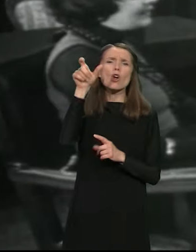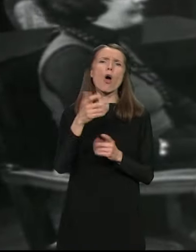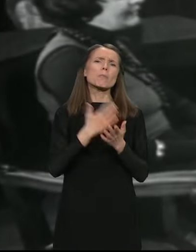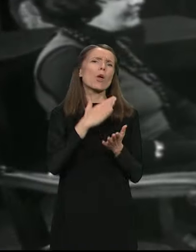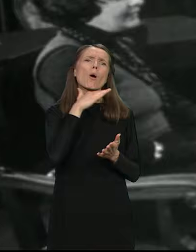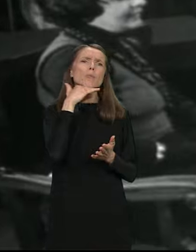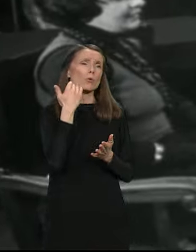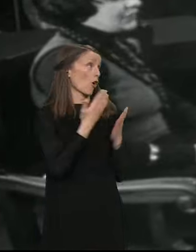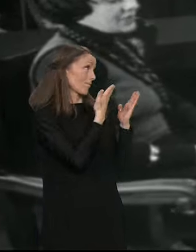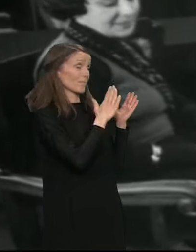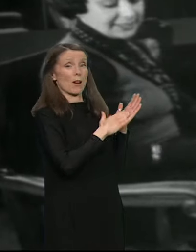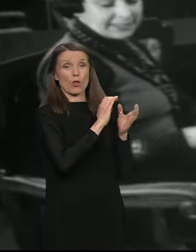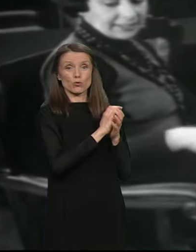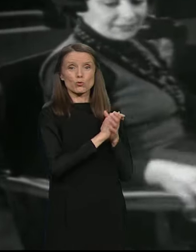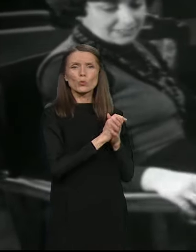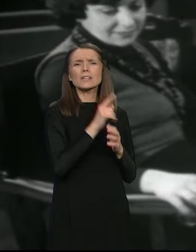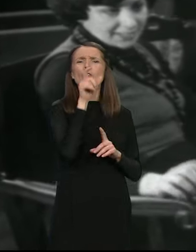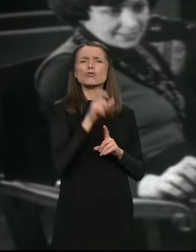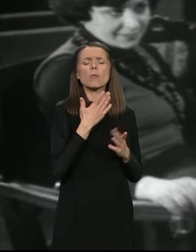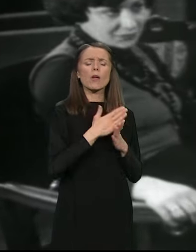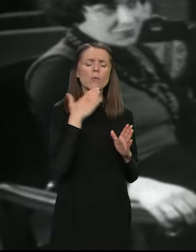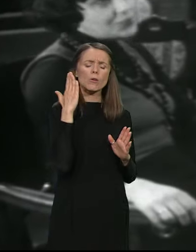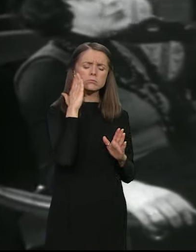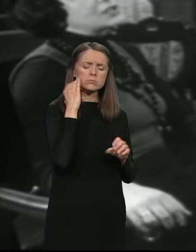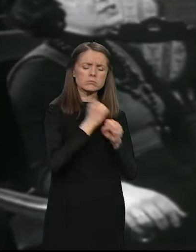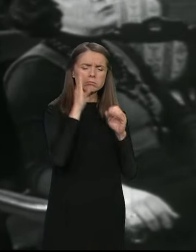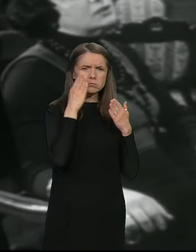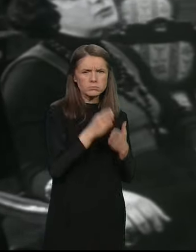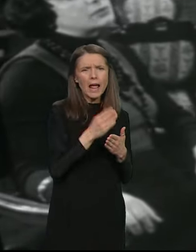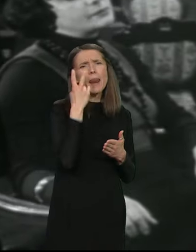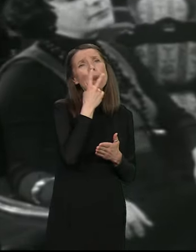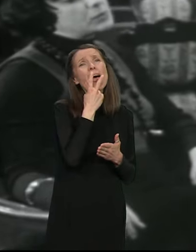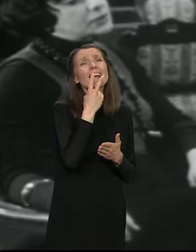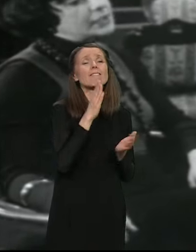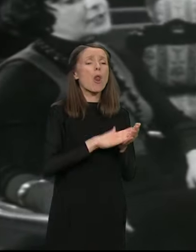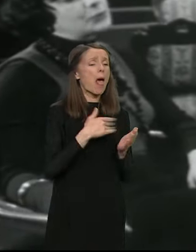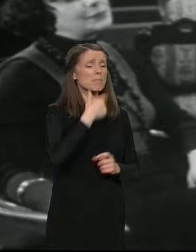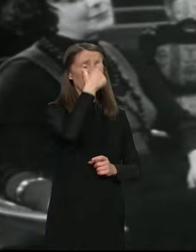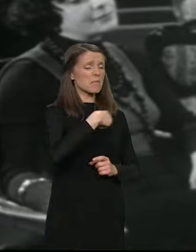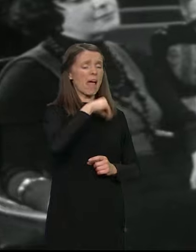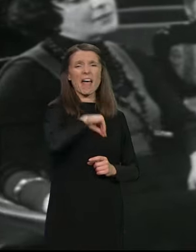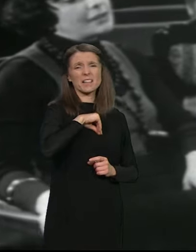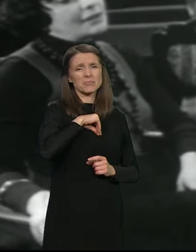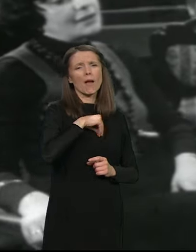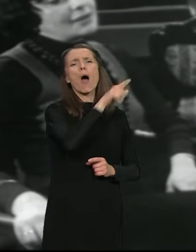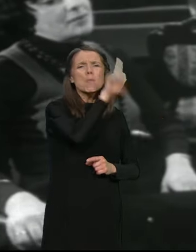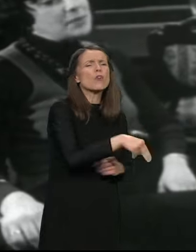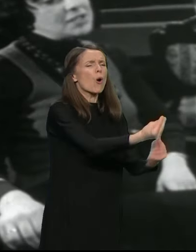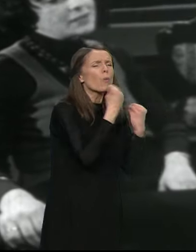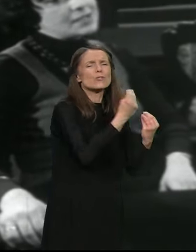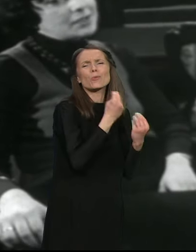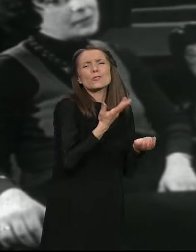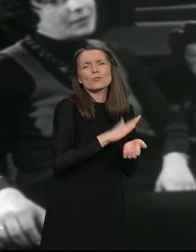mogao je da bude kakav i etičan i sve, ali ako ja nisam bila pogodan materijal za to, ja ne bih bila